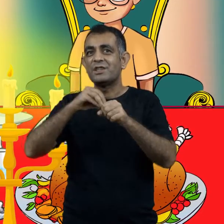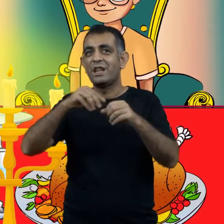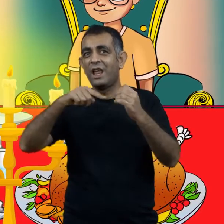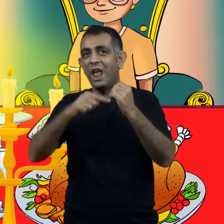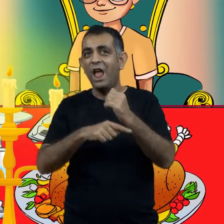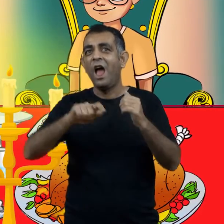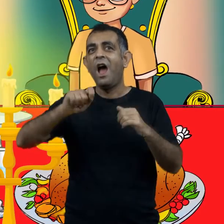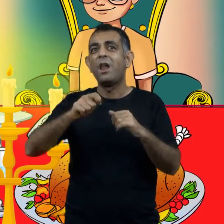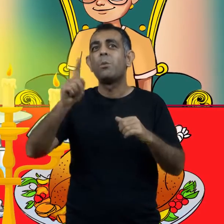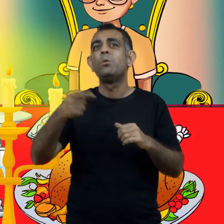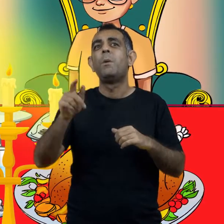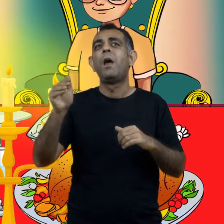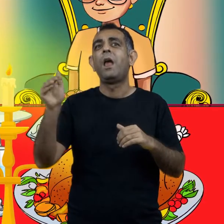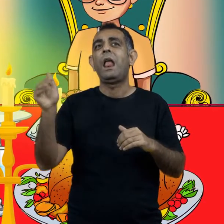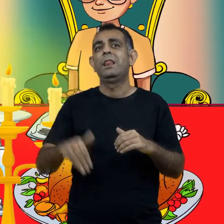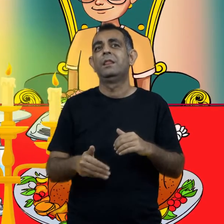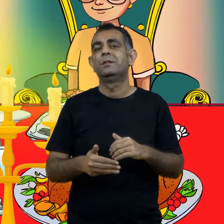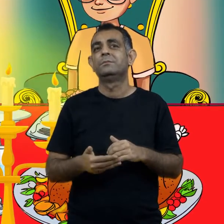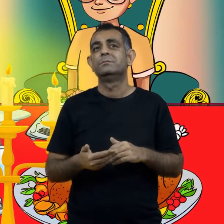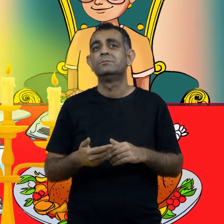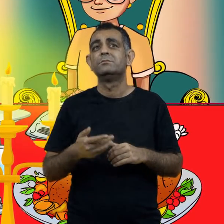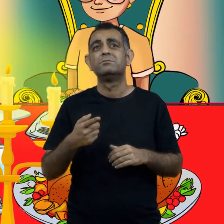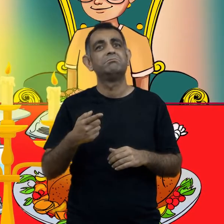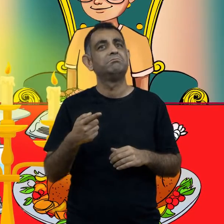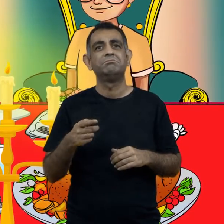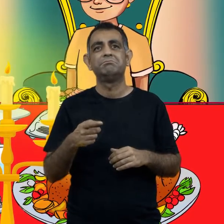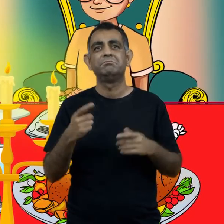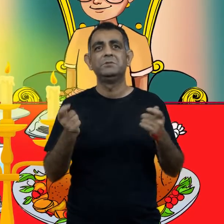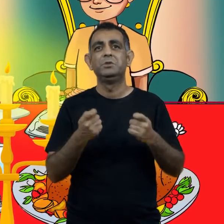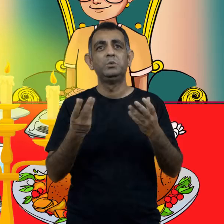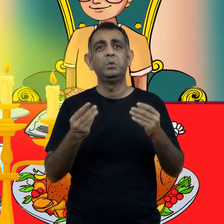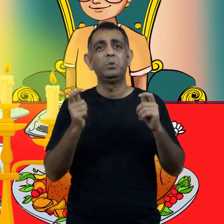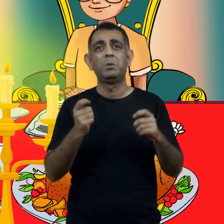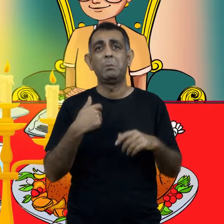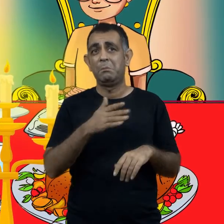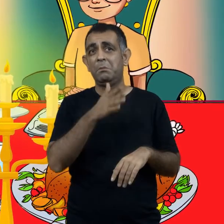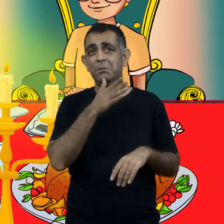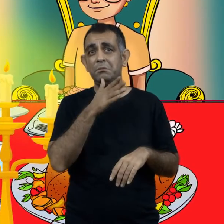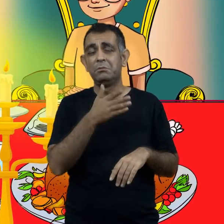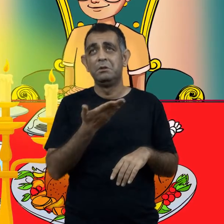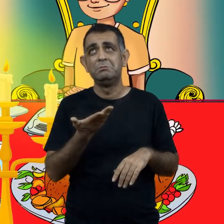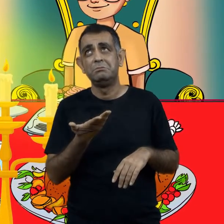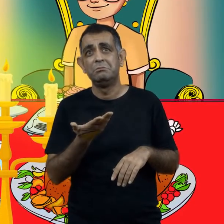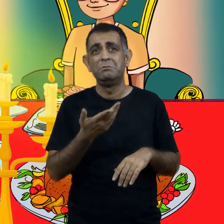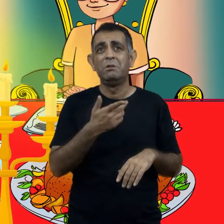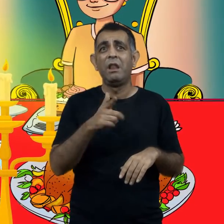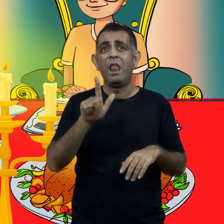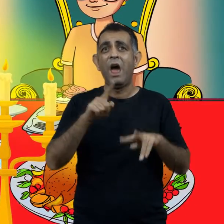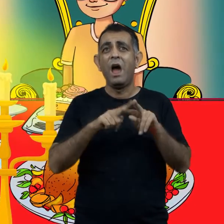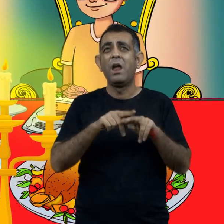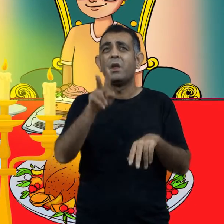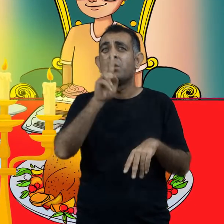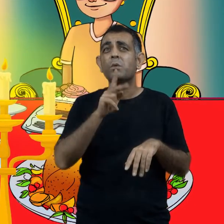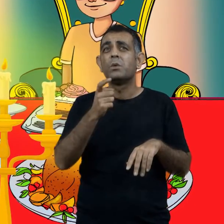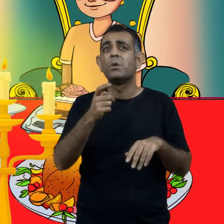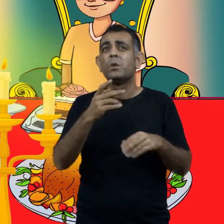içindeki mermer anahtarı bulmaya geldik. İşiniz oldukça zor. Bildiğim kadarıyla o